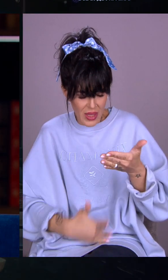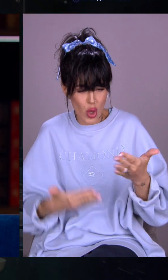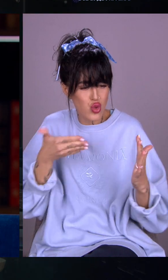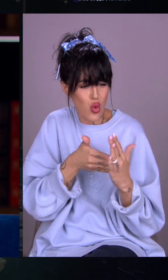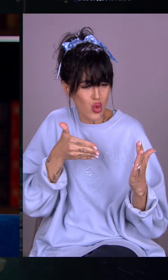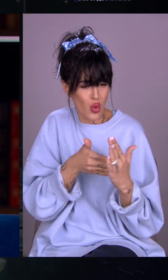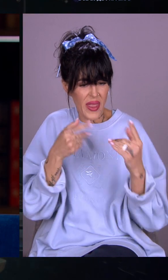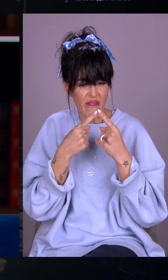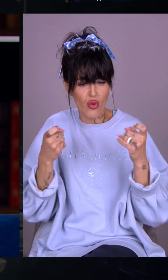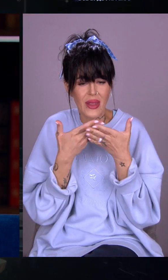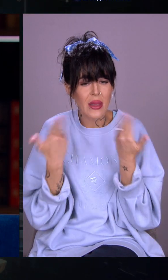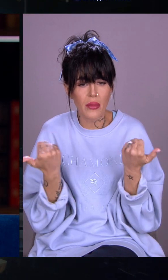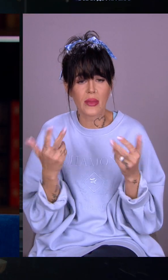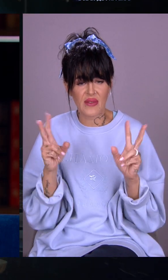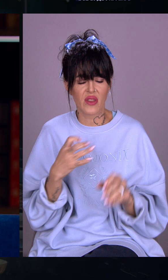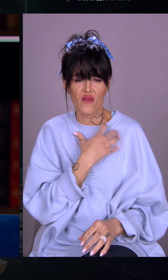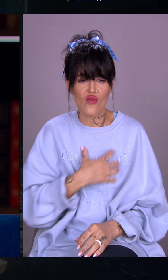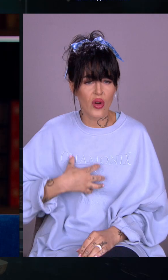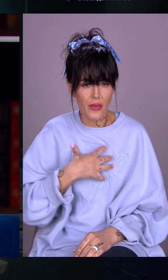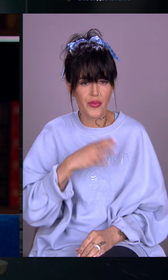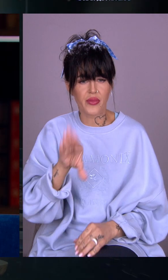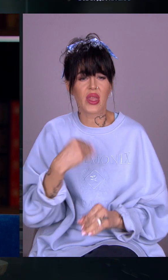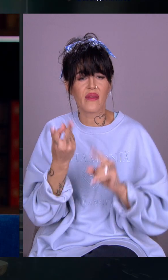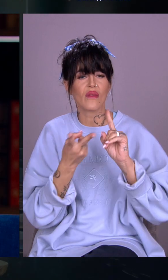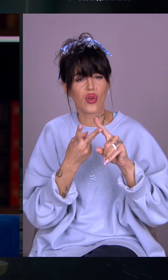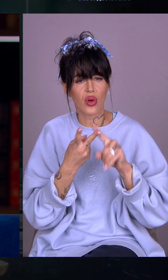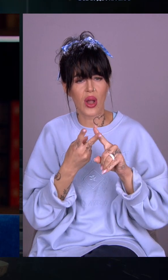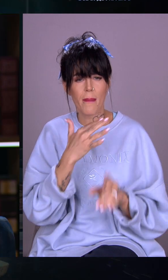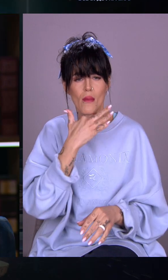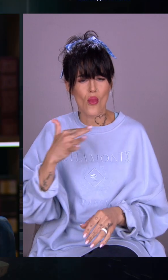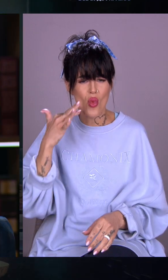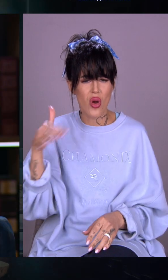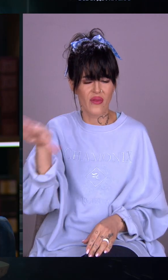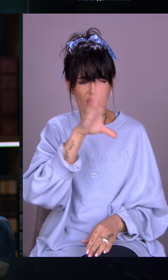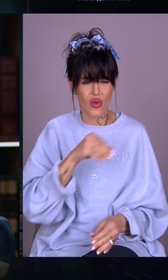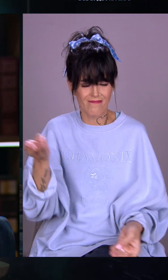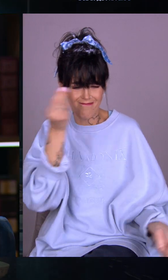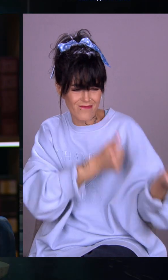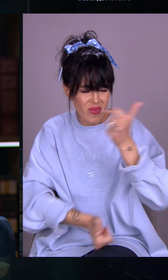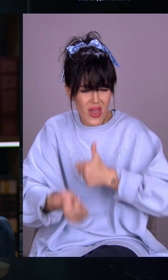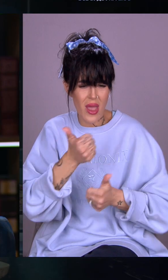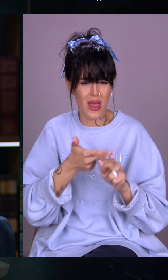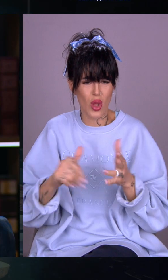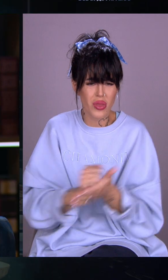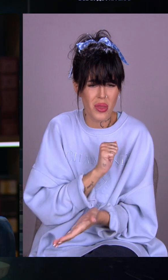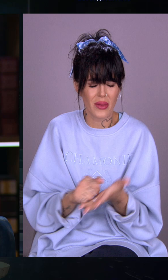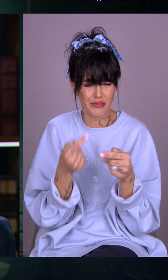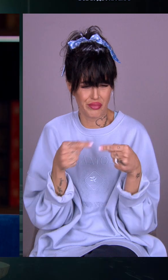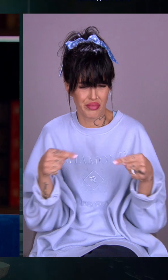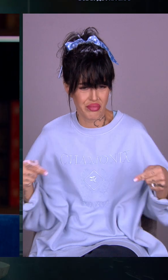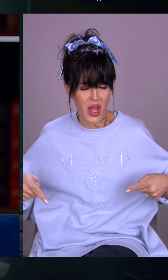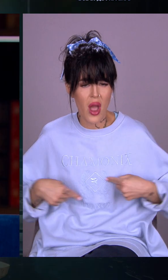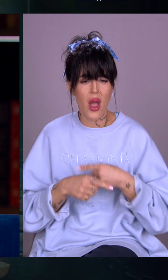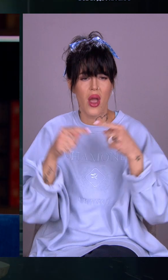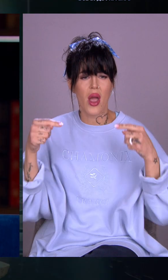він дуже сильно фрустрував. Друга річ – це, звичайно, купа бюрократії. Масі дуже влучно колись про це сказав, коли ну, ми